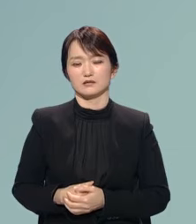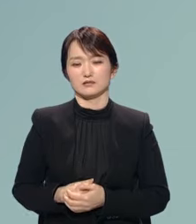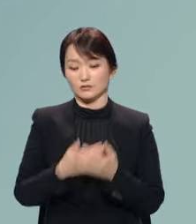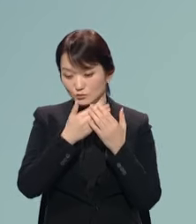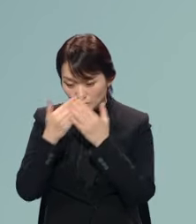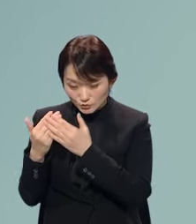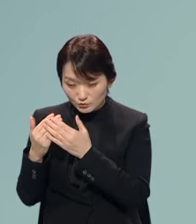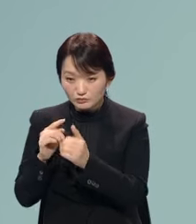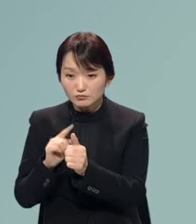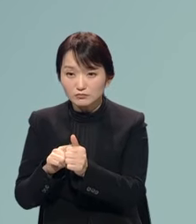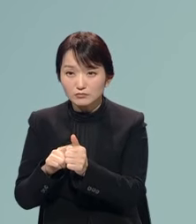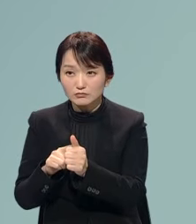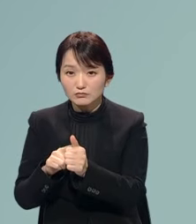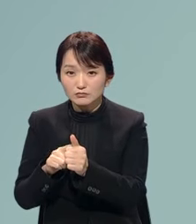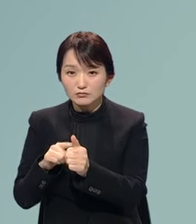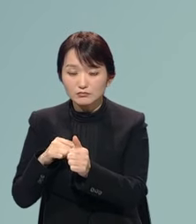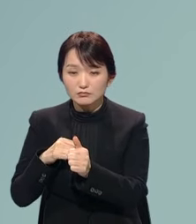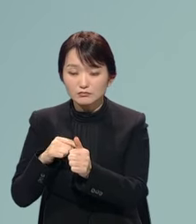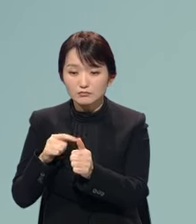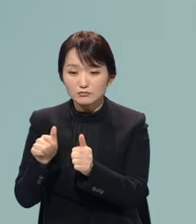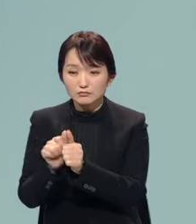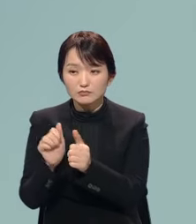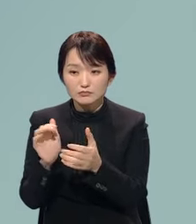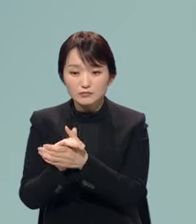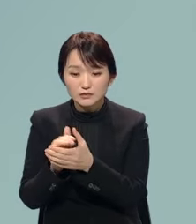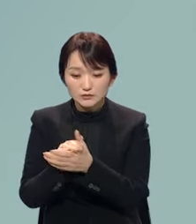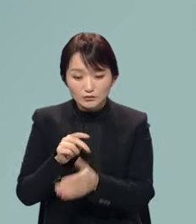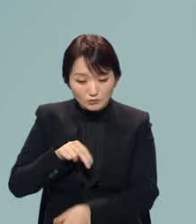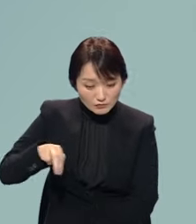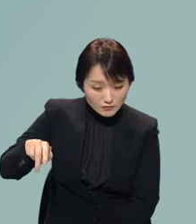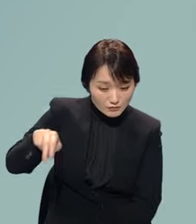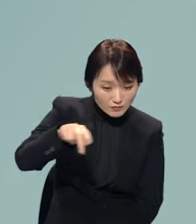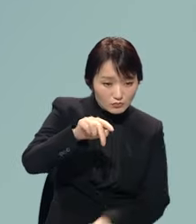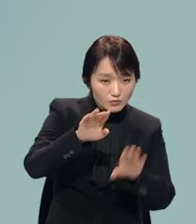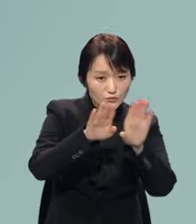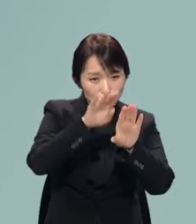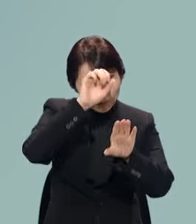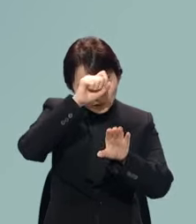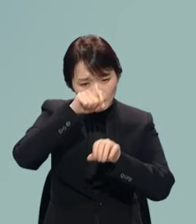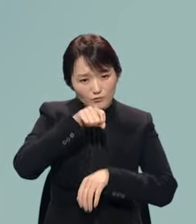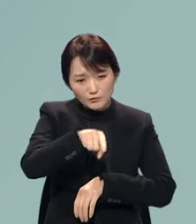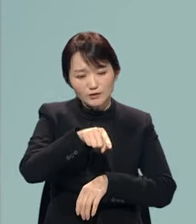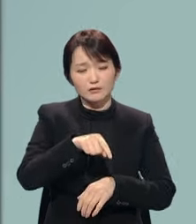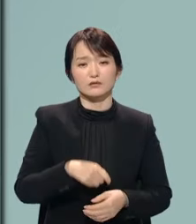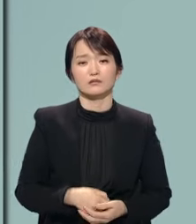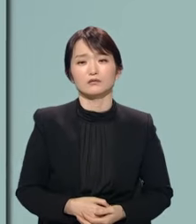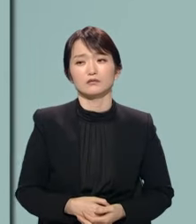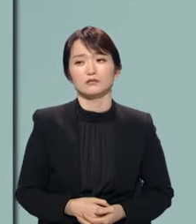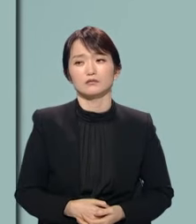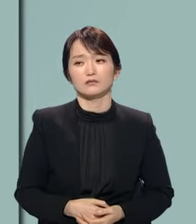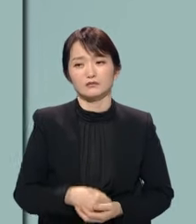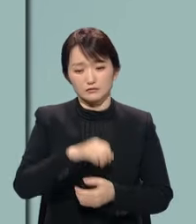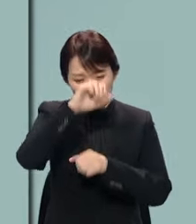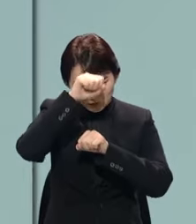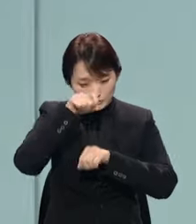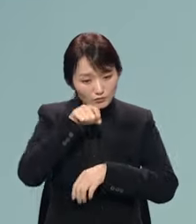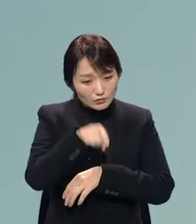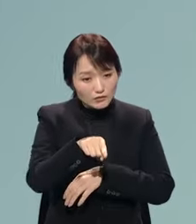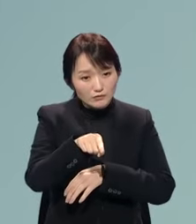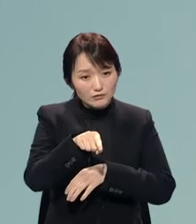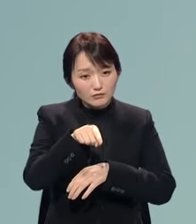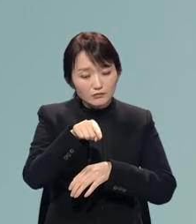동거남 갑자기 본인이 올라가서 남자친구가 지금, 네. 남자친구가 올라와서 저렇게 현관문을 네, 발로 맞습니다. 펑 찼다. 네, 그렇습니다. 문을 발로 차니까 안에서